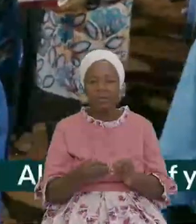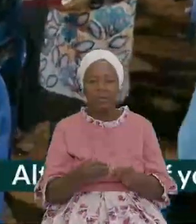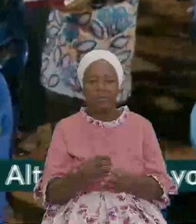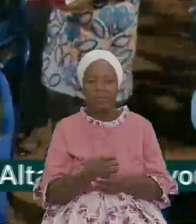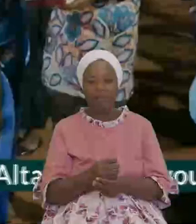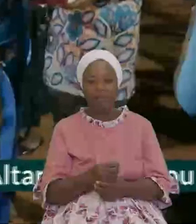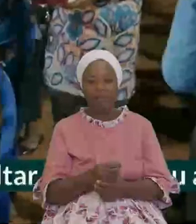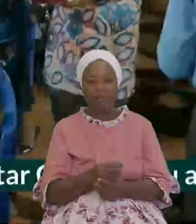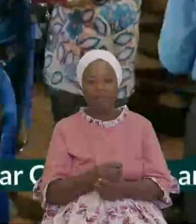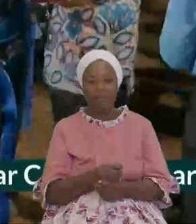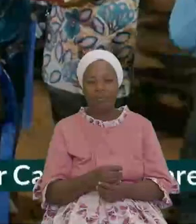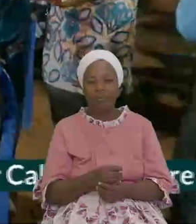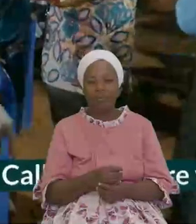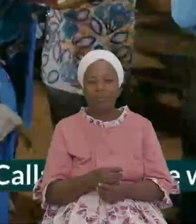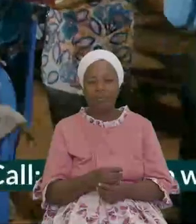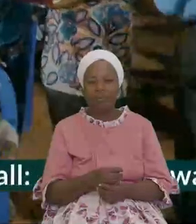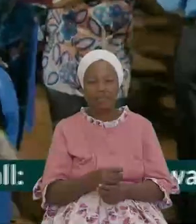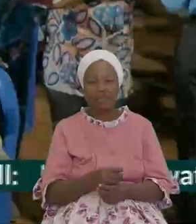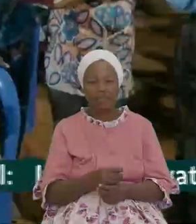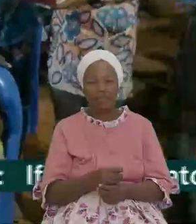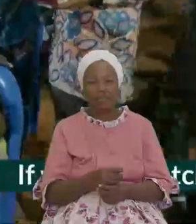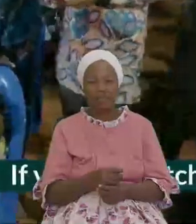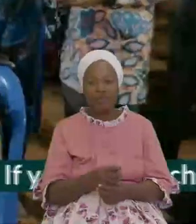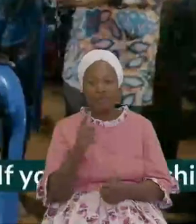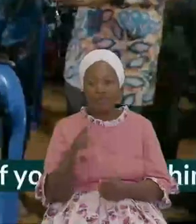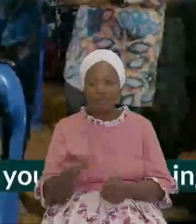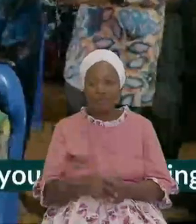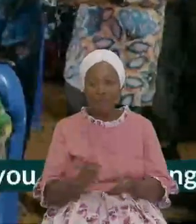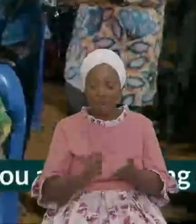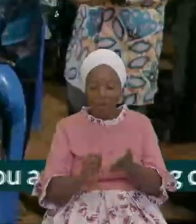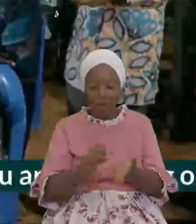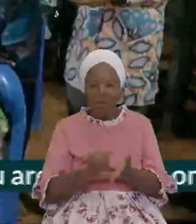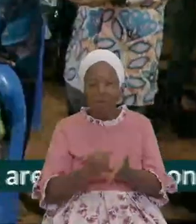Mettez votre numéro de téléphone, les informations demandées.